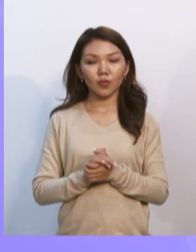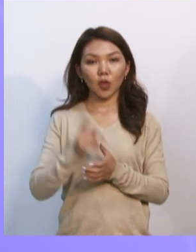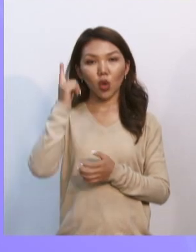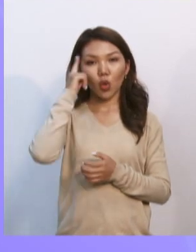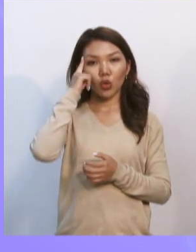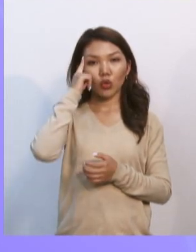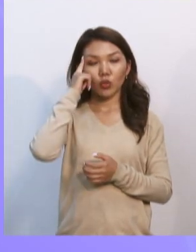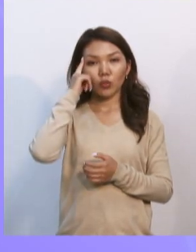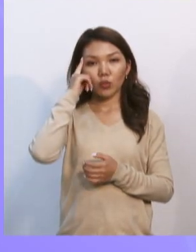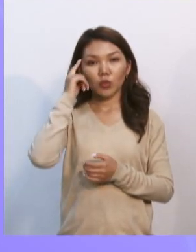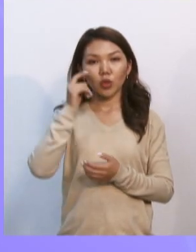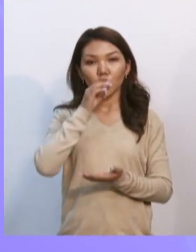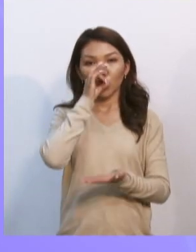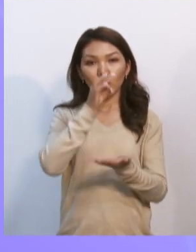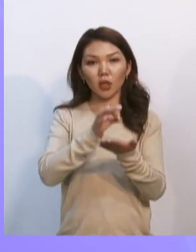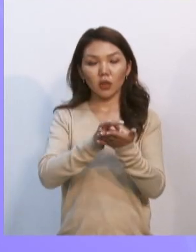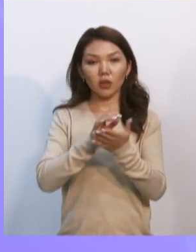Ойлонуп жооп беребиз.